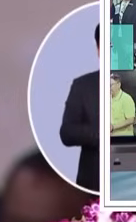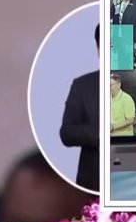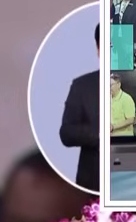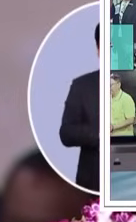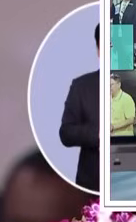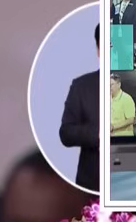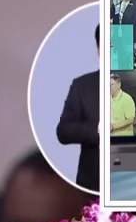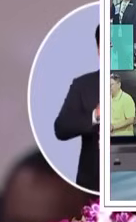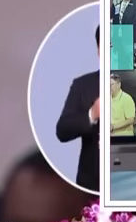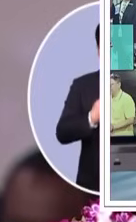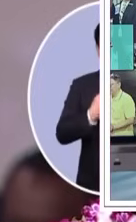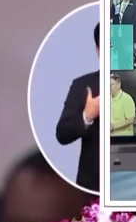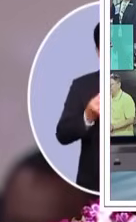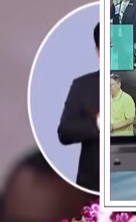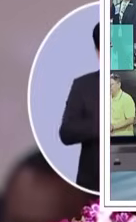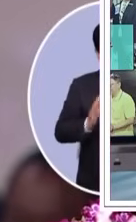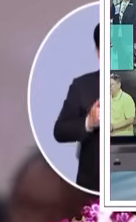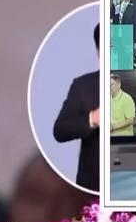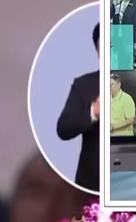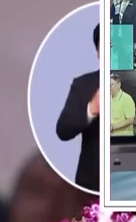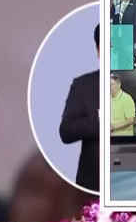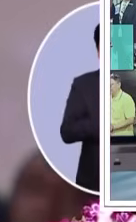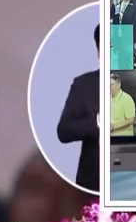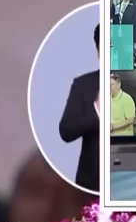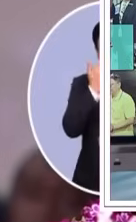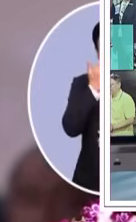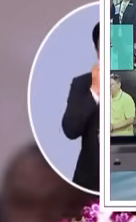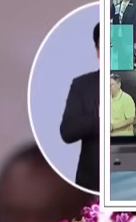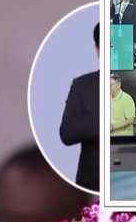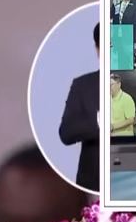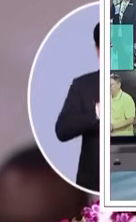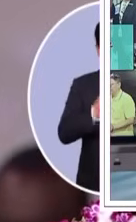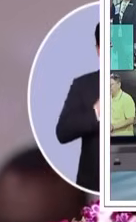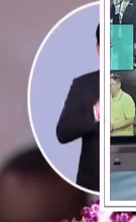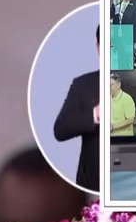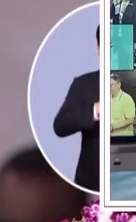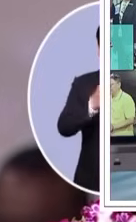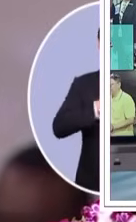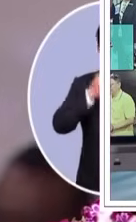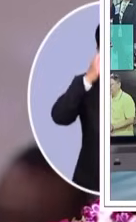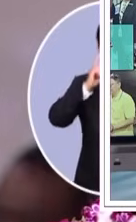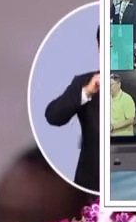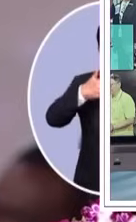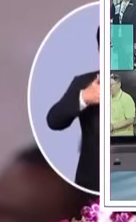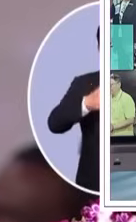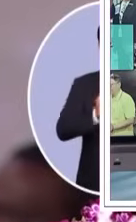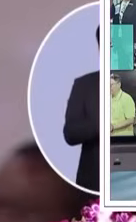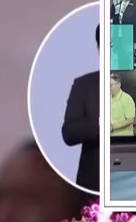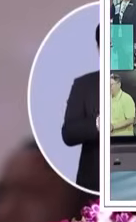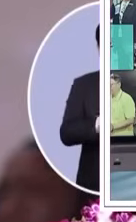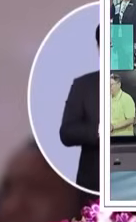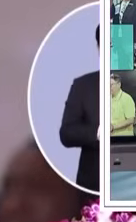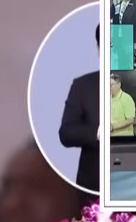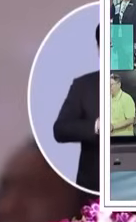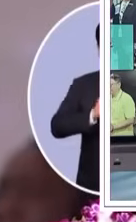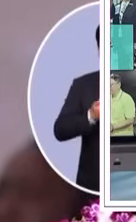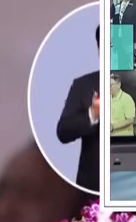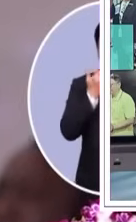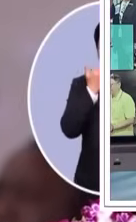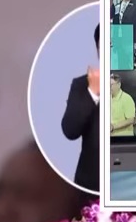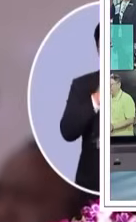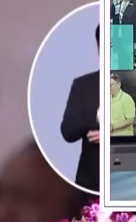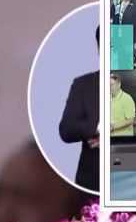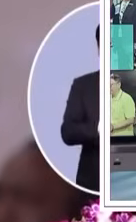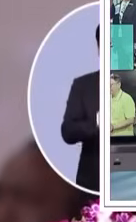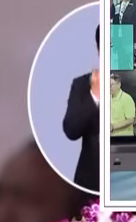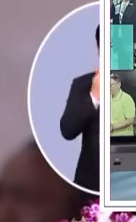嘛？ 是， 那完全是针对中国啊。你还真的以为你自己这么重要啊？我觉得如果民进党的